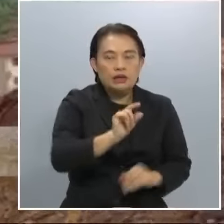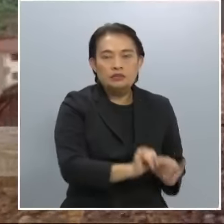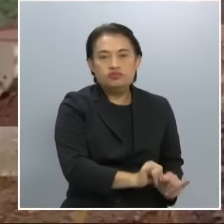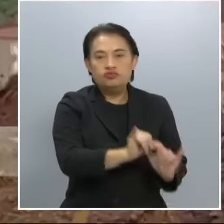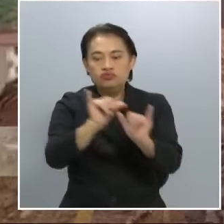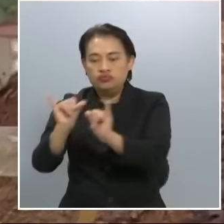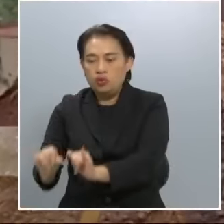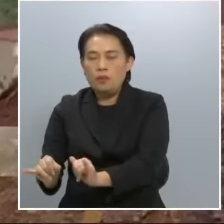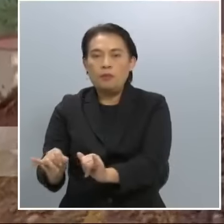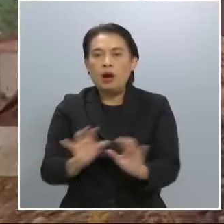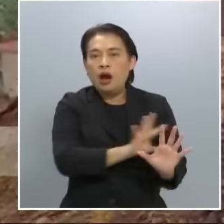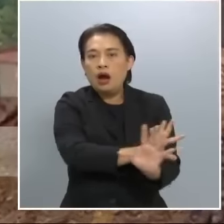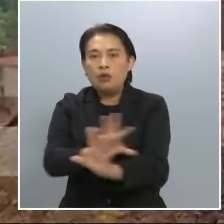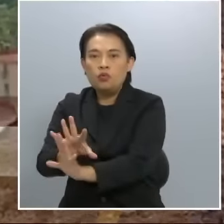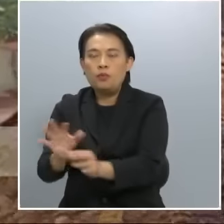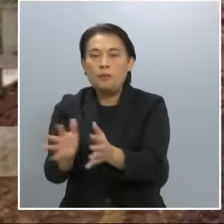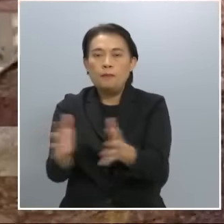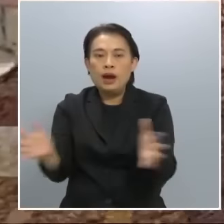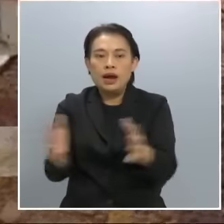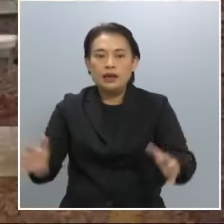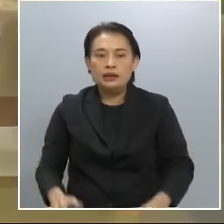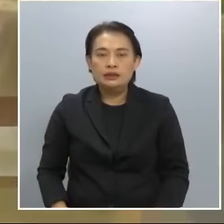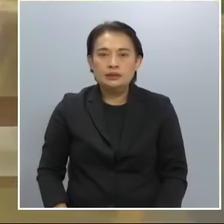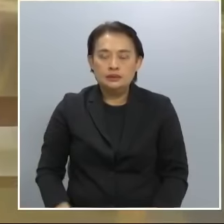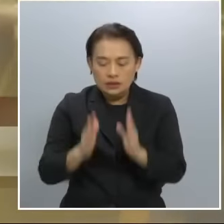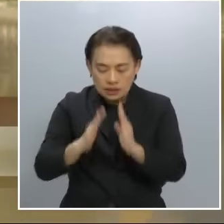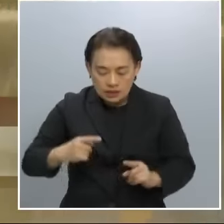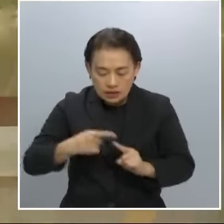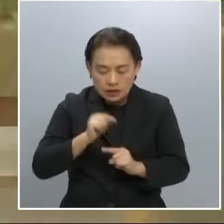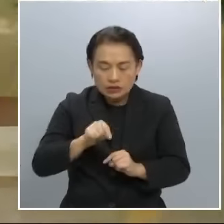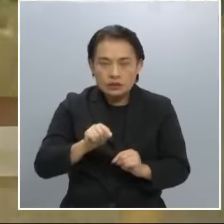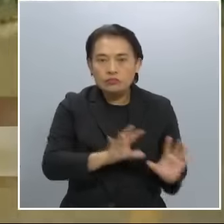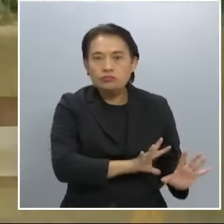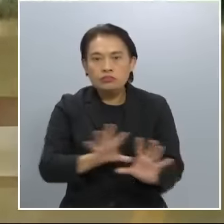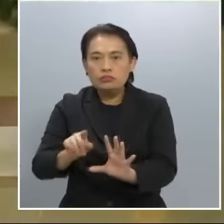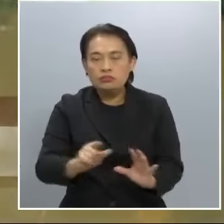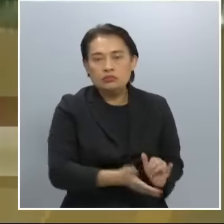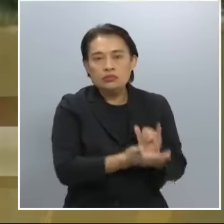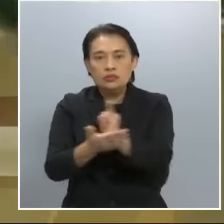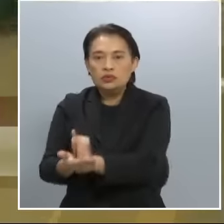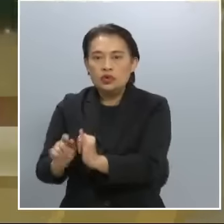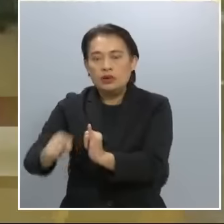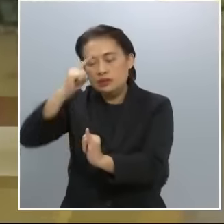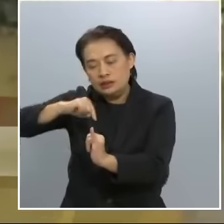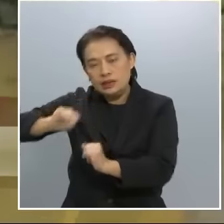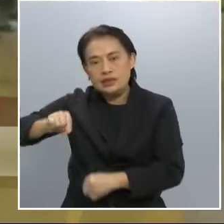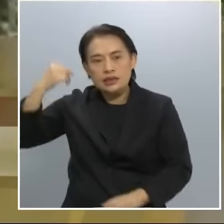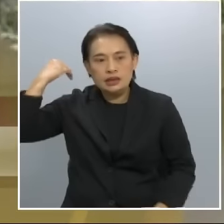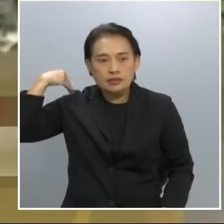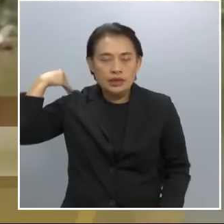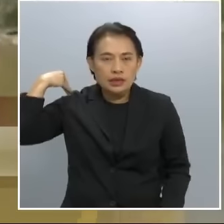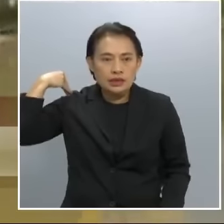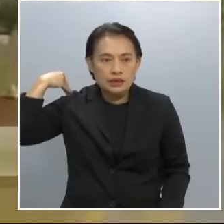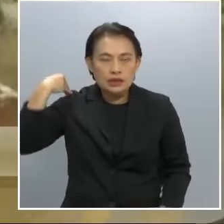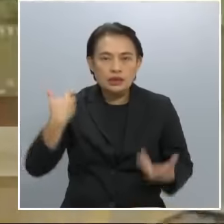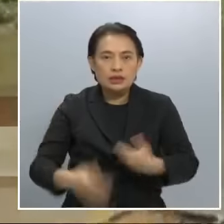านี้มีการติดต่อว่าจะส่งคนเจ็บเข้ามาที่ประเทศไทยและก็ปรากฏว่าล่าสุดผู้อำนว